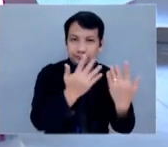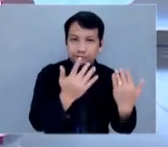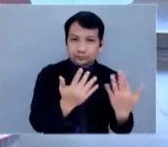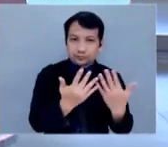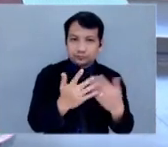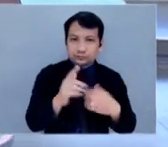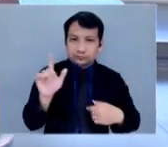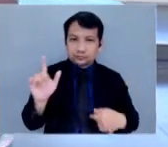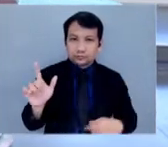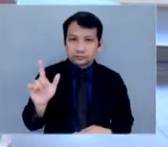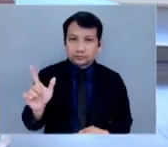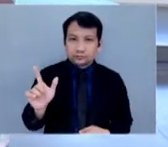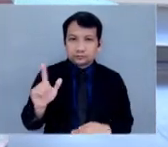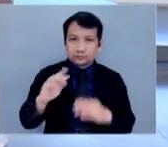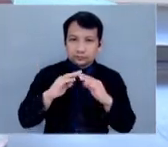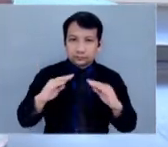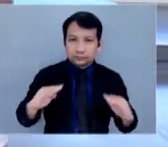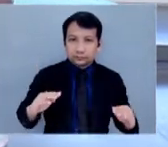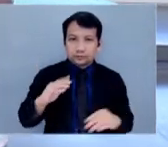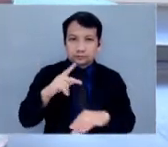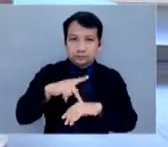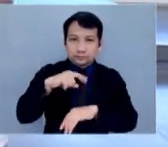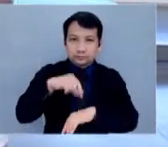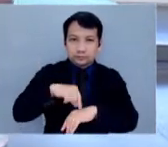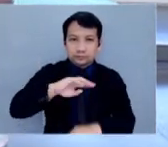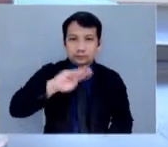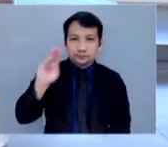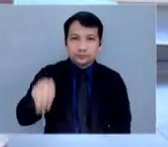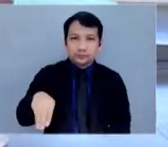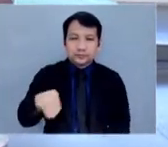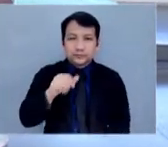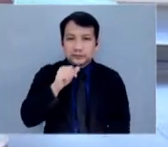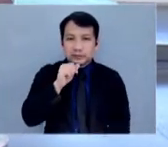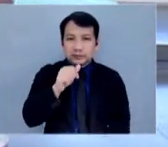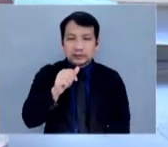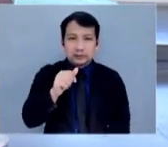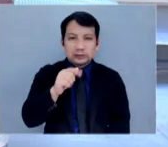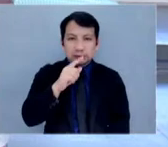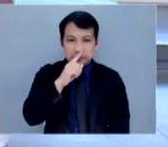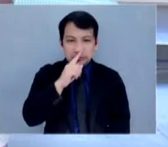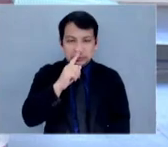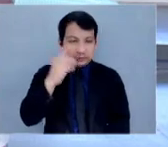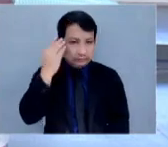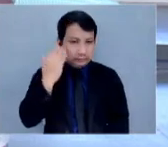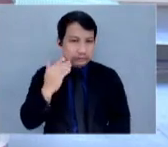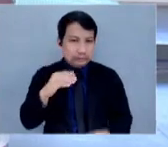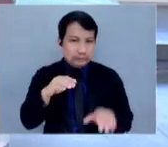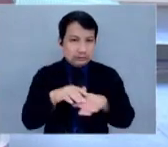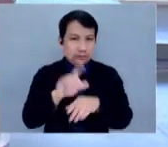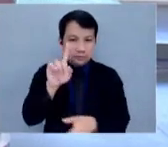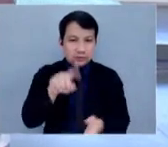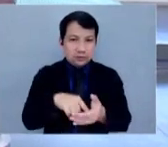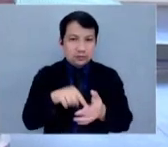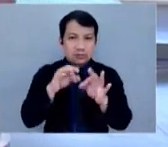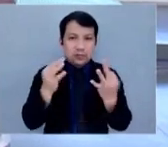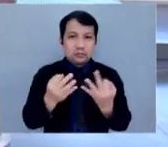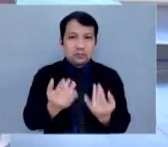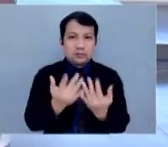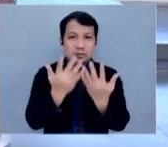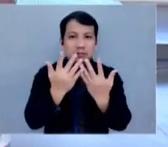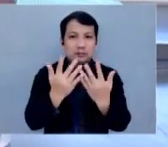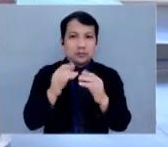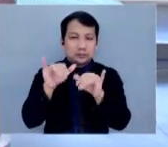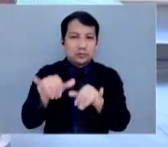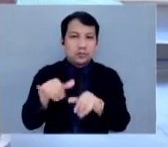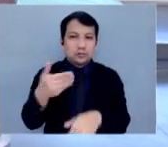sa Paranaque. Sa Maynila naman, hindi na nagkasya sa evacuation center ang nasa 1,000 pamilyang nasunugan. Nasa